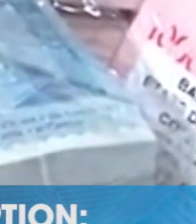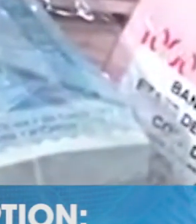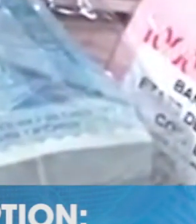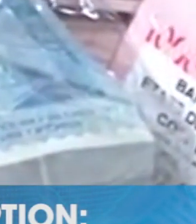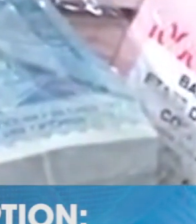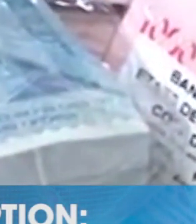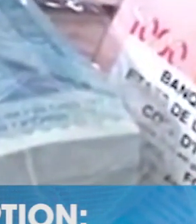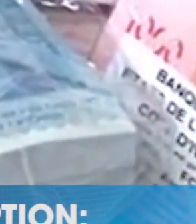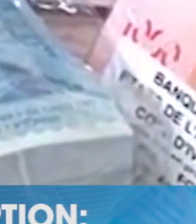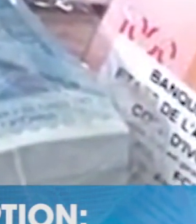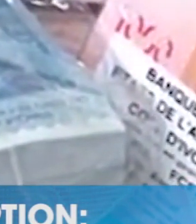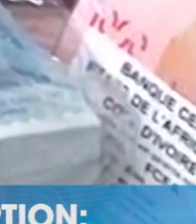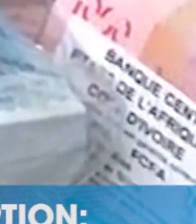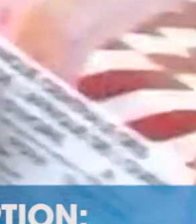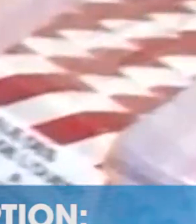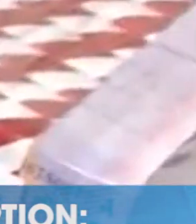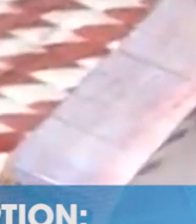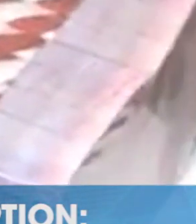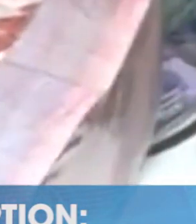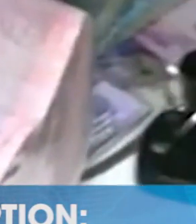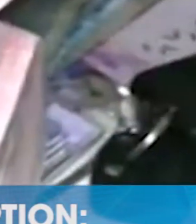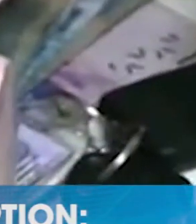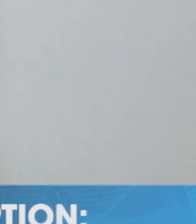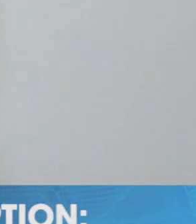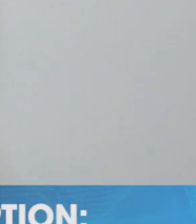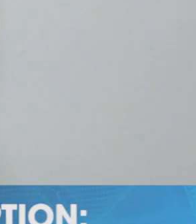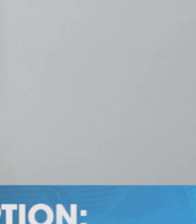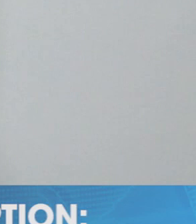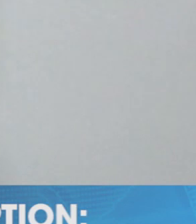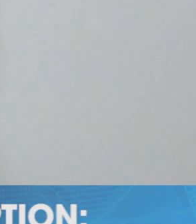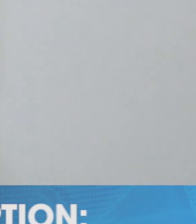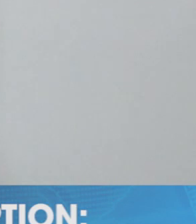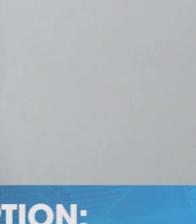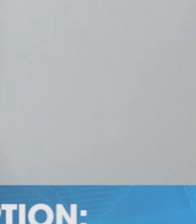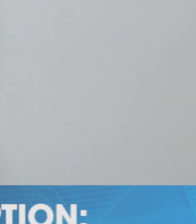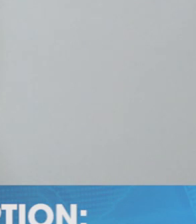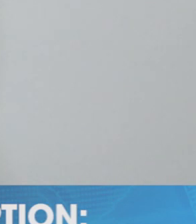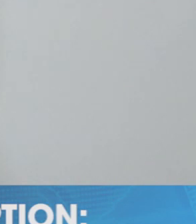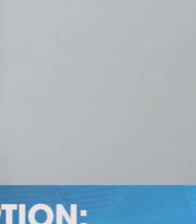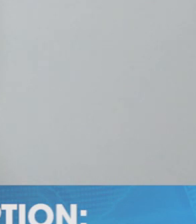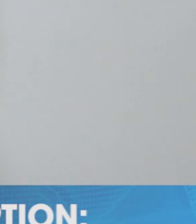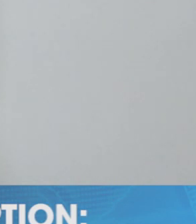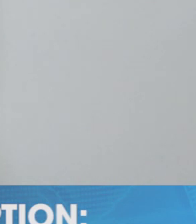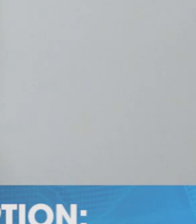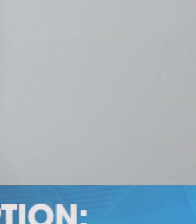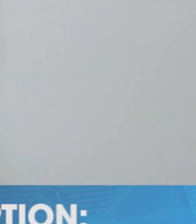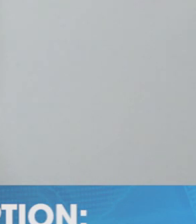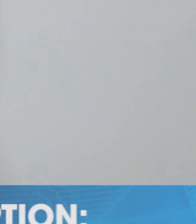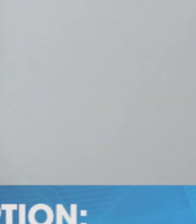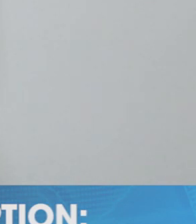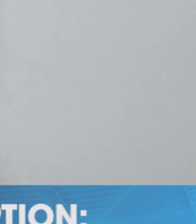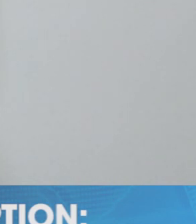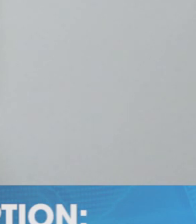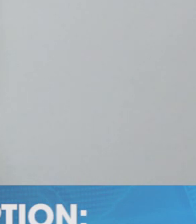chaque année le 9 décembre depuis l'adoption de la Convention des Nations Unies contre la corruption le 31 octobre 2003 pour